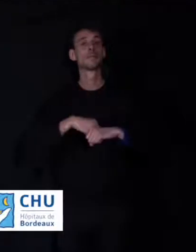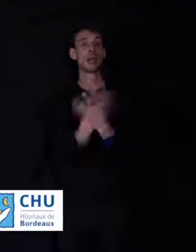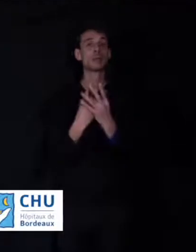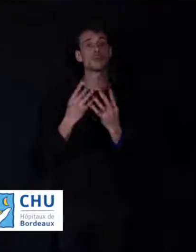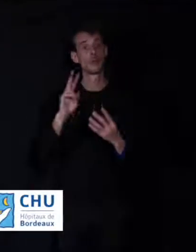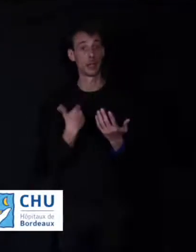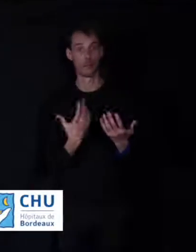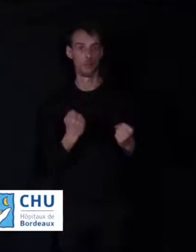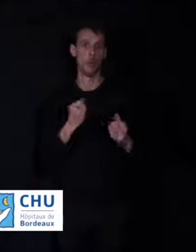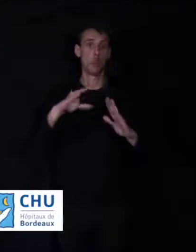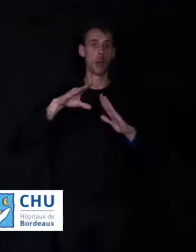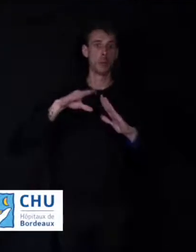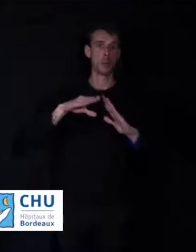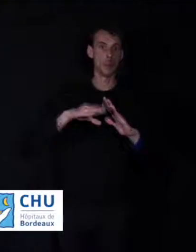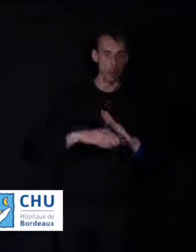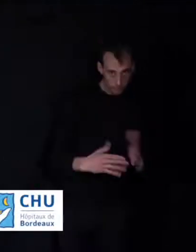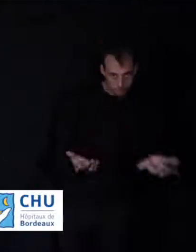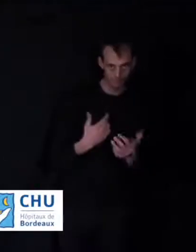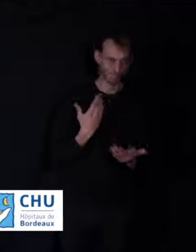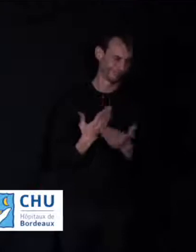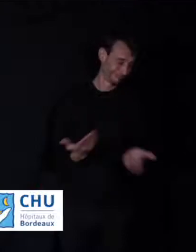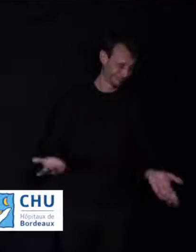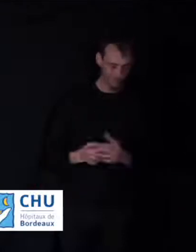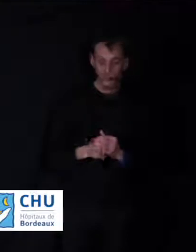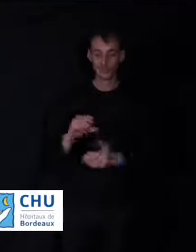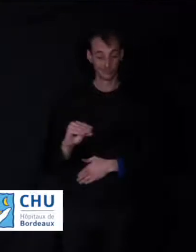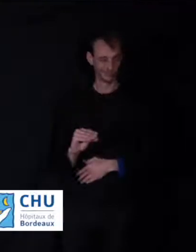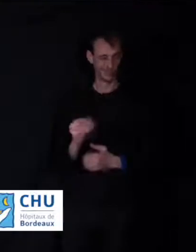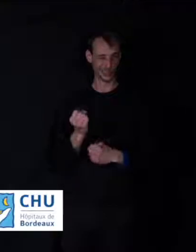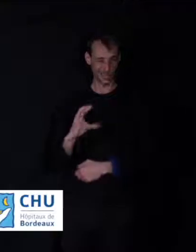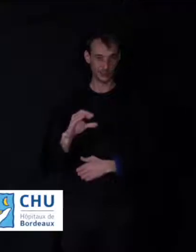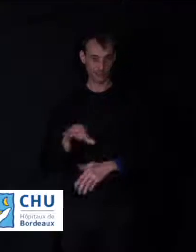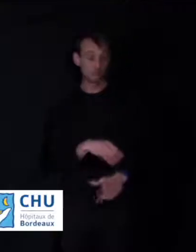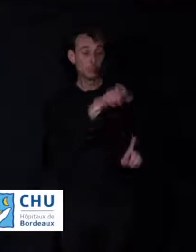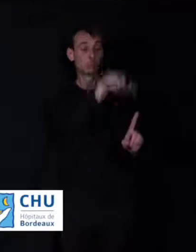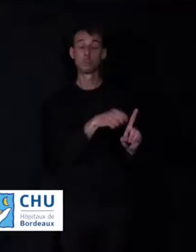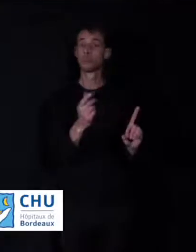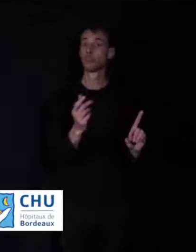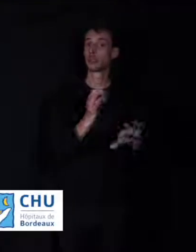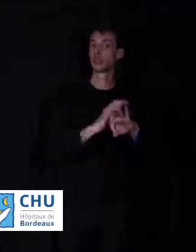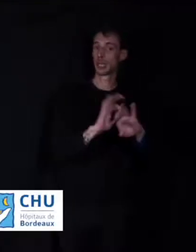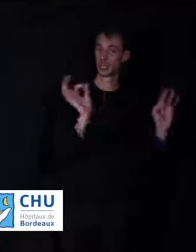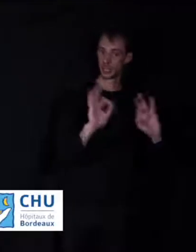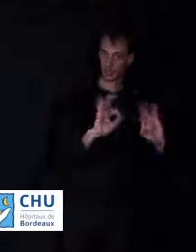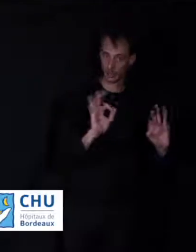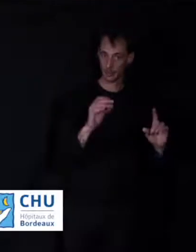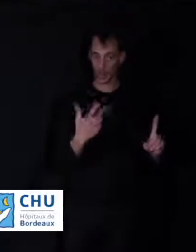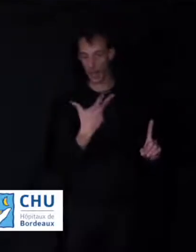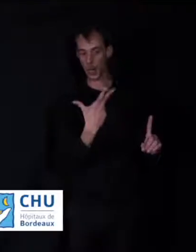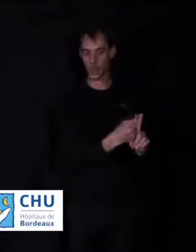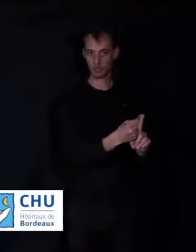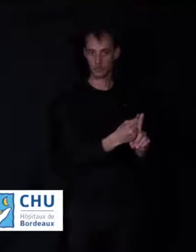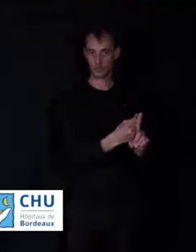à partir de ce pus séché, on allait inoculer un sujet sain pour justement développer